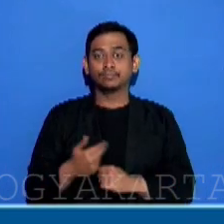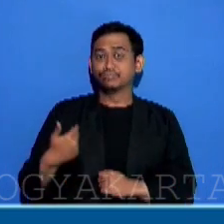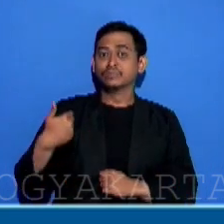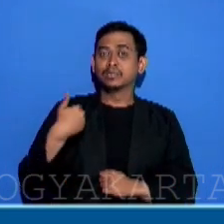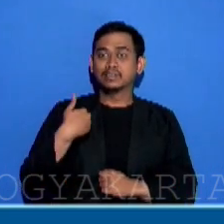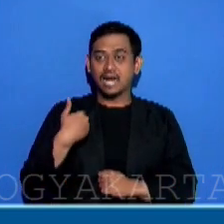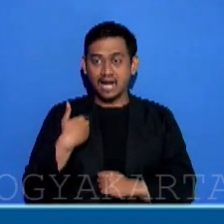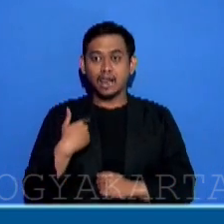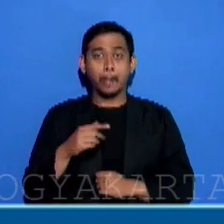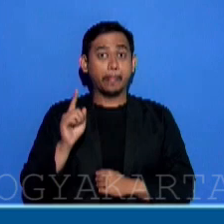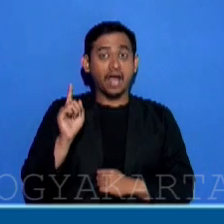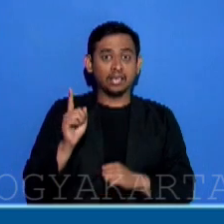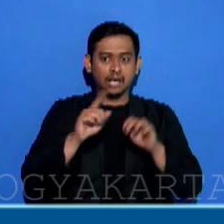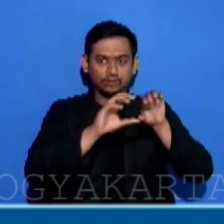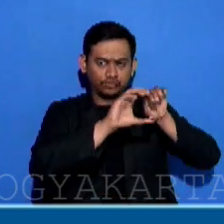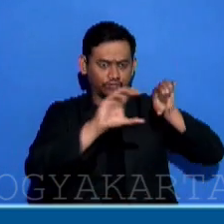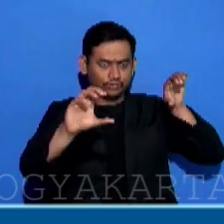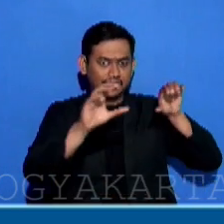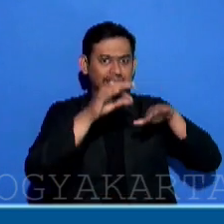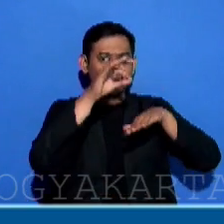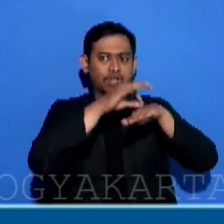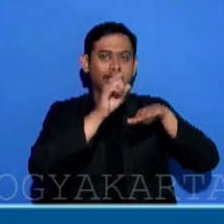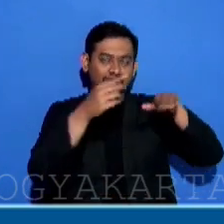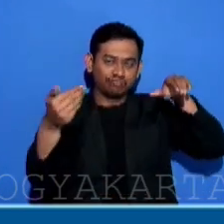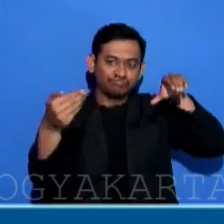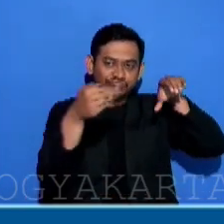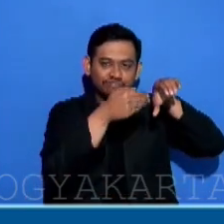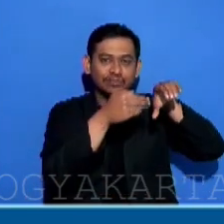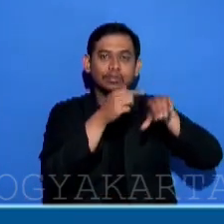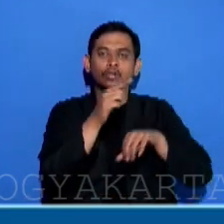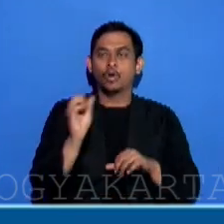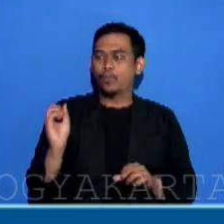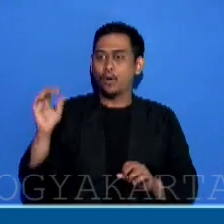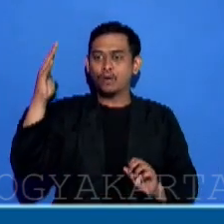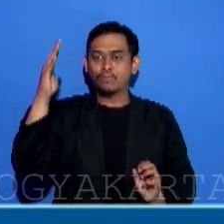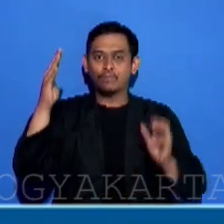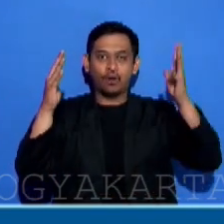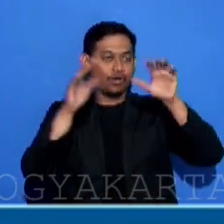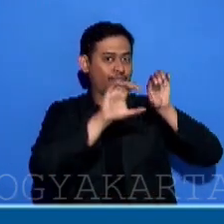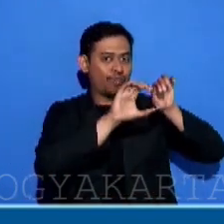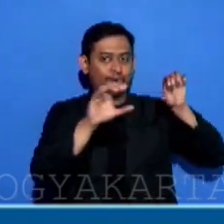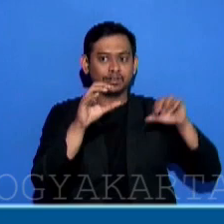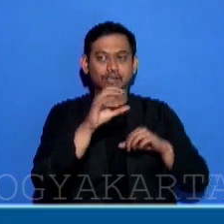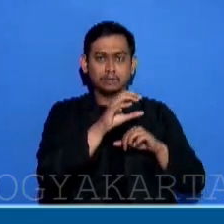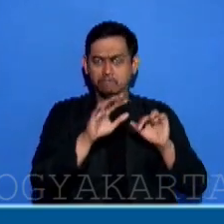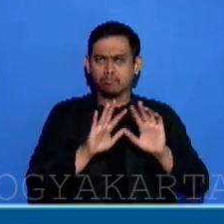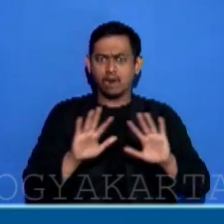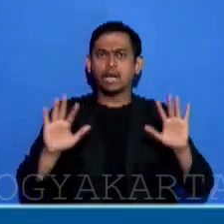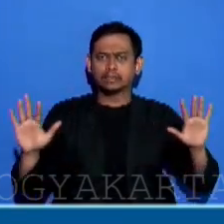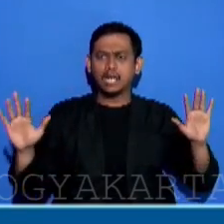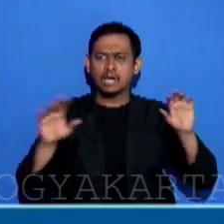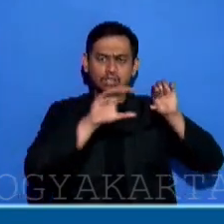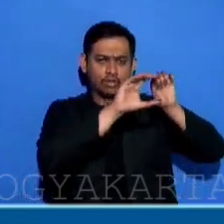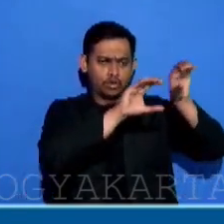manggihaken Omah klanceng Kal wau ing usuk S witwit delingdal wonten pulan II omahlanceng Kang ninden